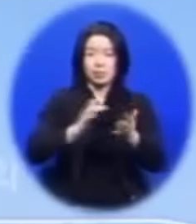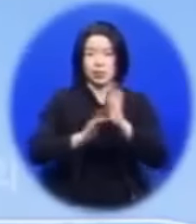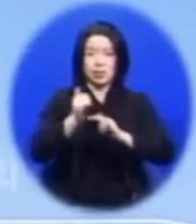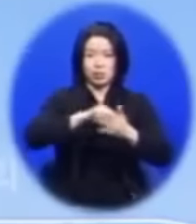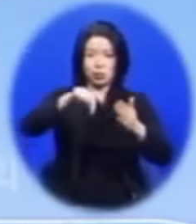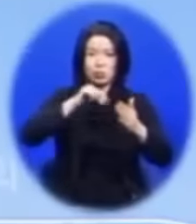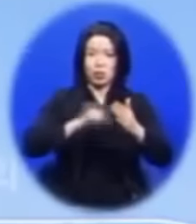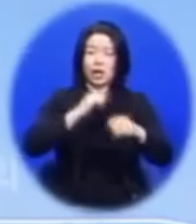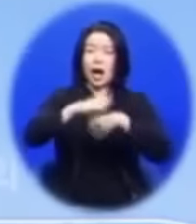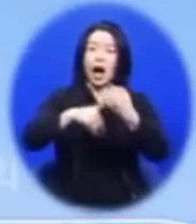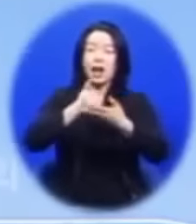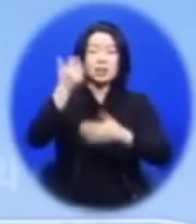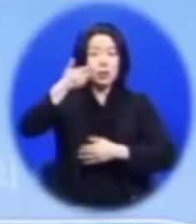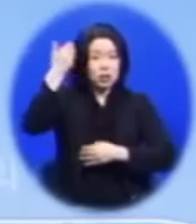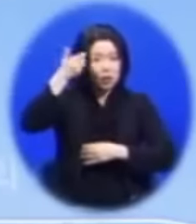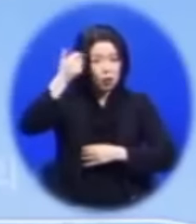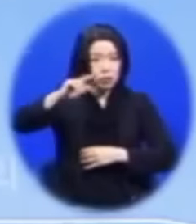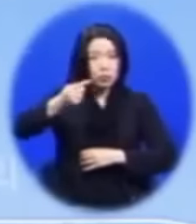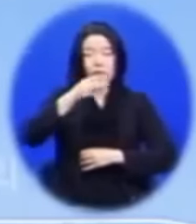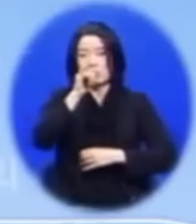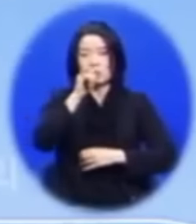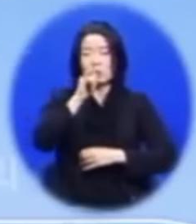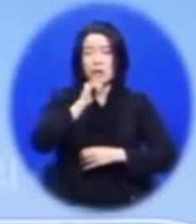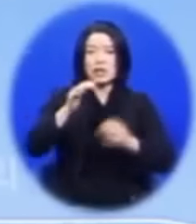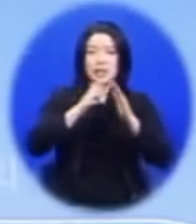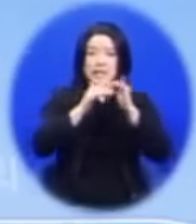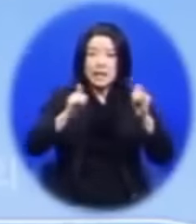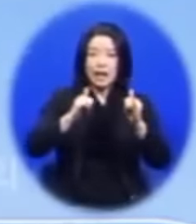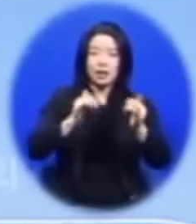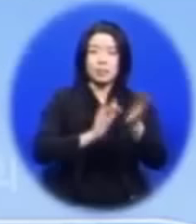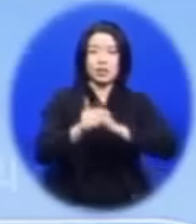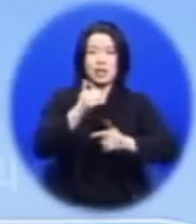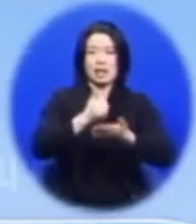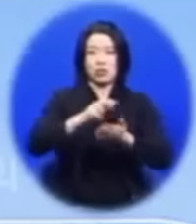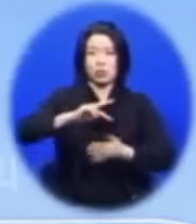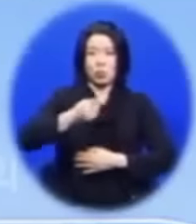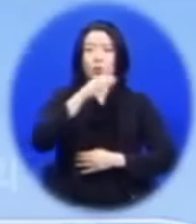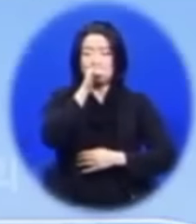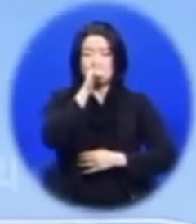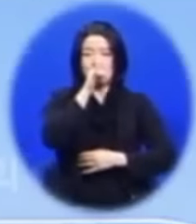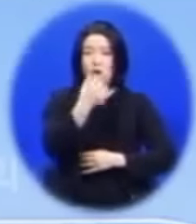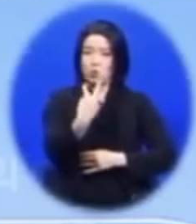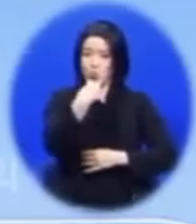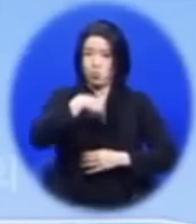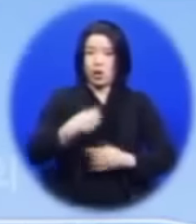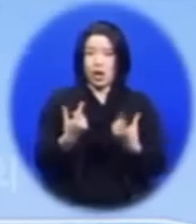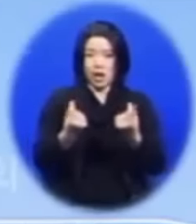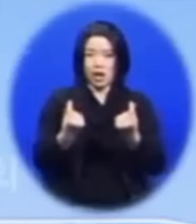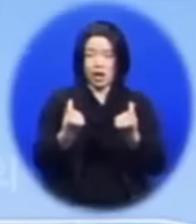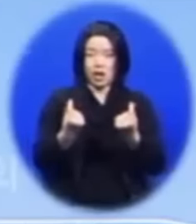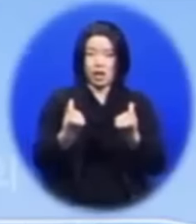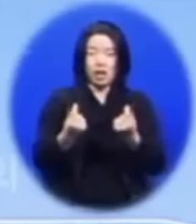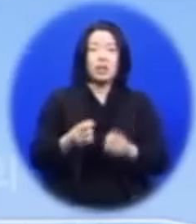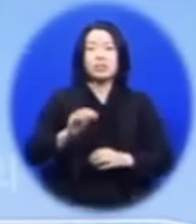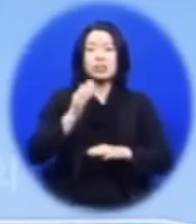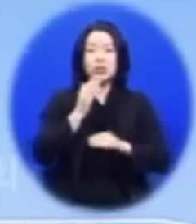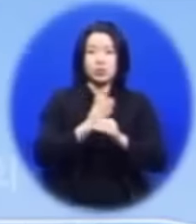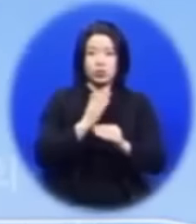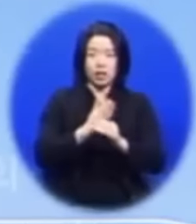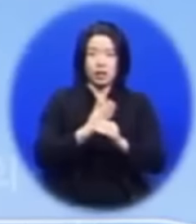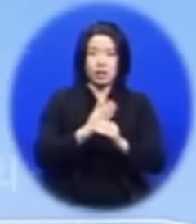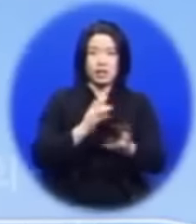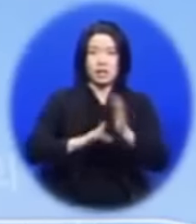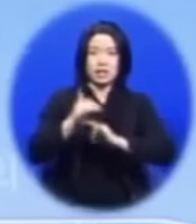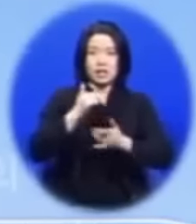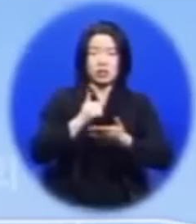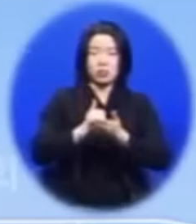하나님의 영도 있고 그리고 인간 예수도 있어요 같이 있었어요 그러다가 이제